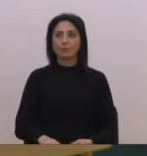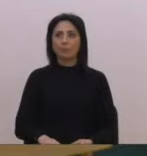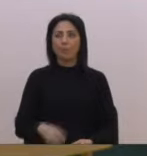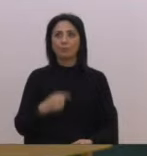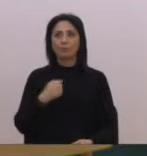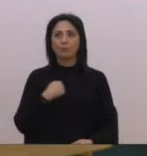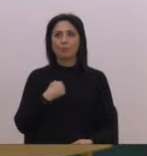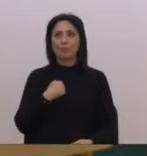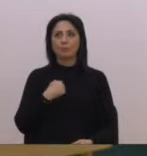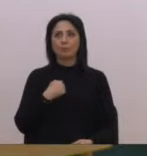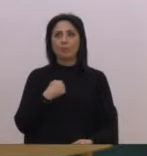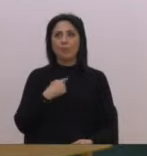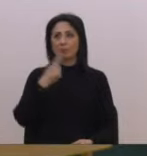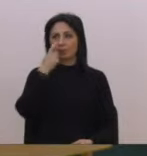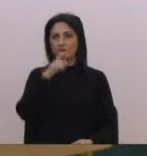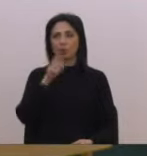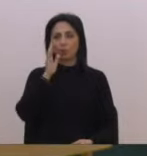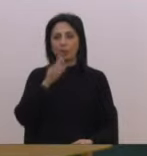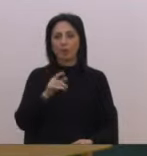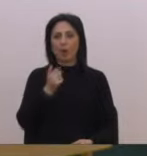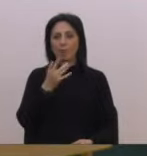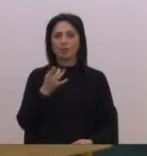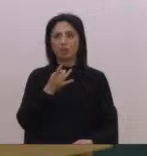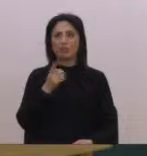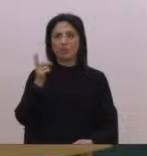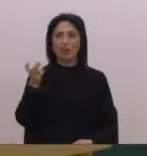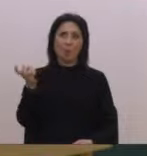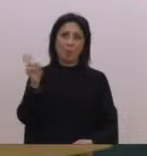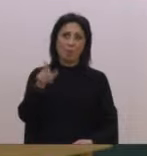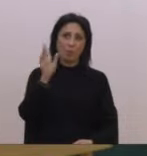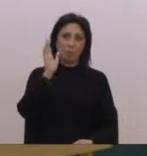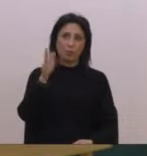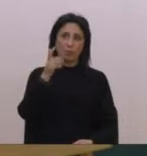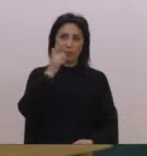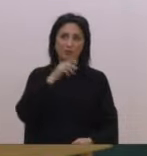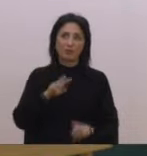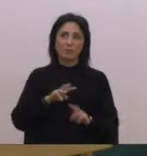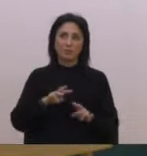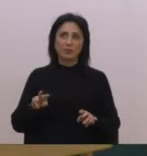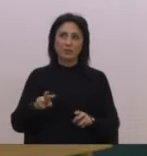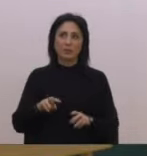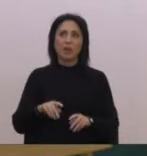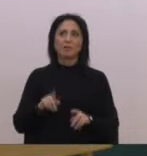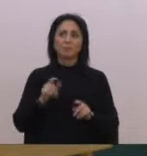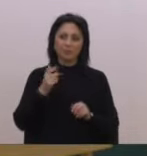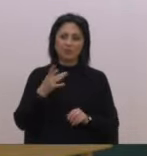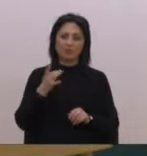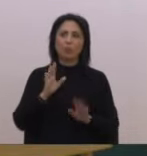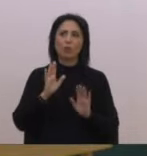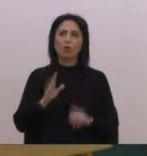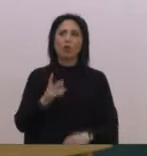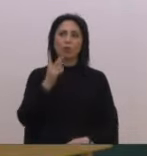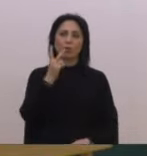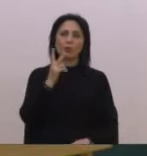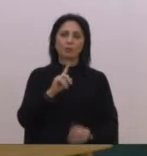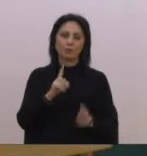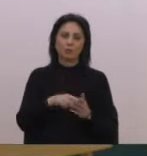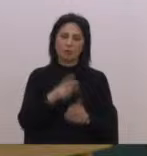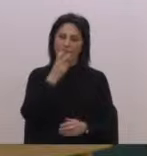მე ჯიუტი ვიქნები და რამდენჯერაც თქვენ მოხვალთ, ბატონო მინისტრო, იმდენჯერ მხოლოდ ორ